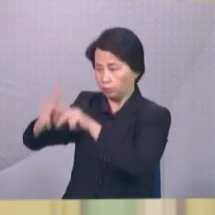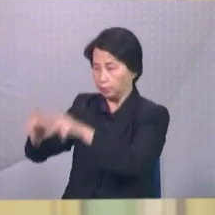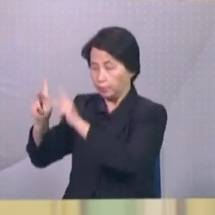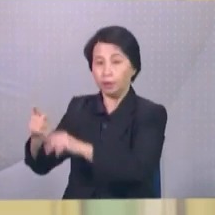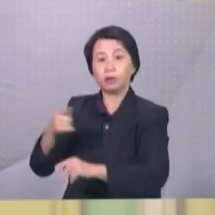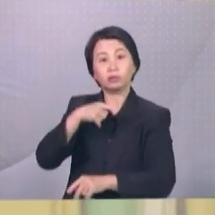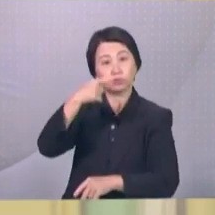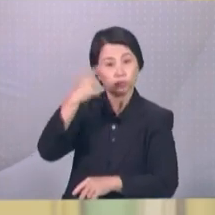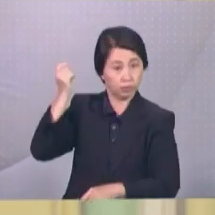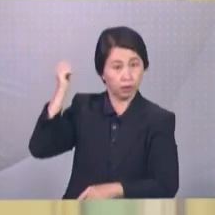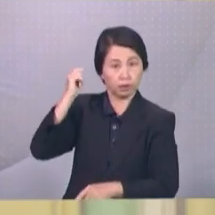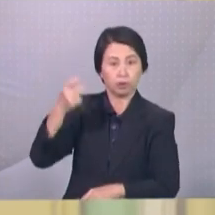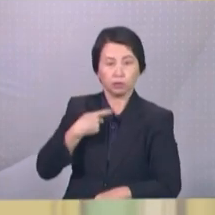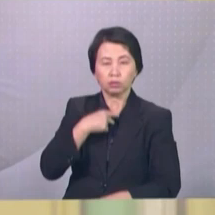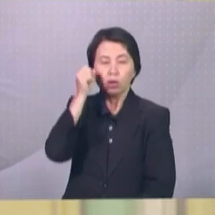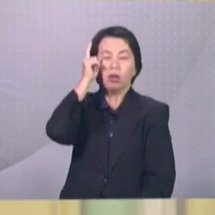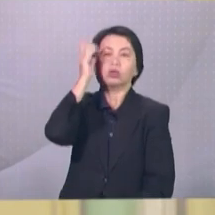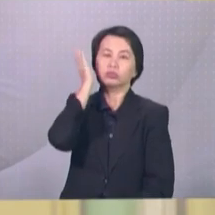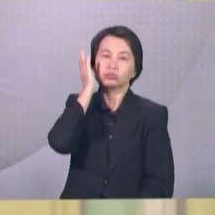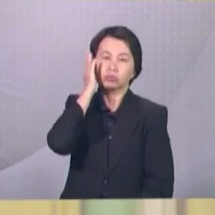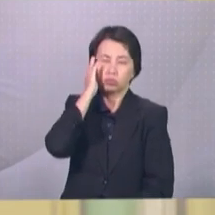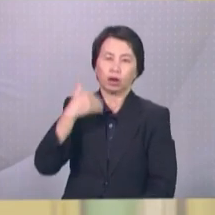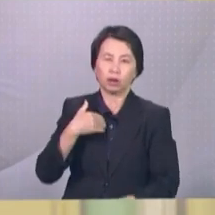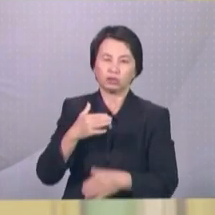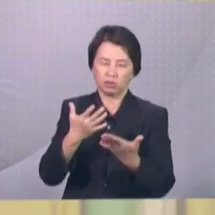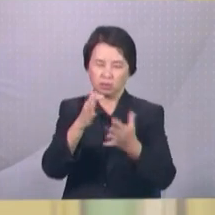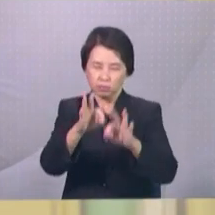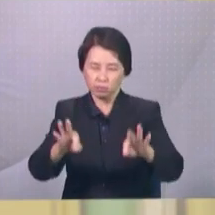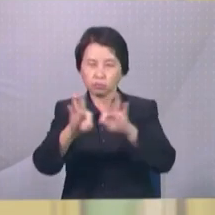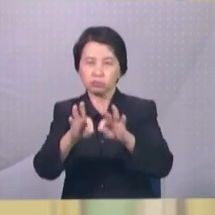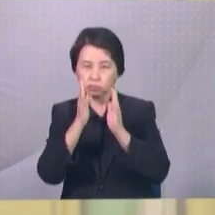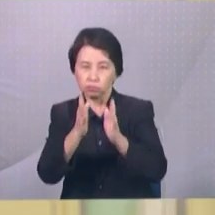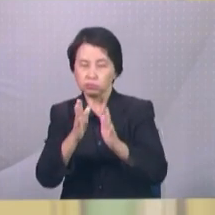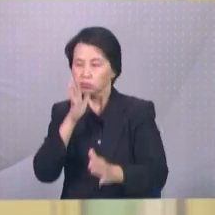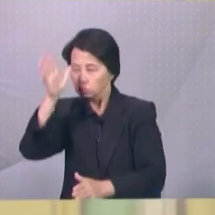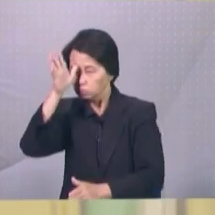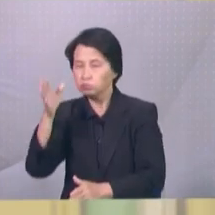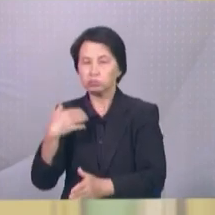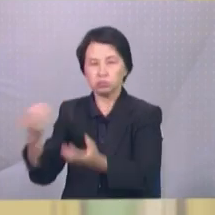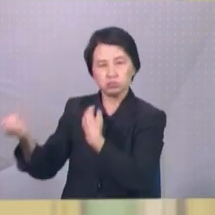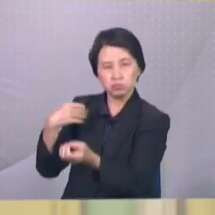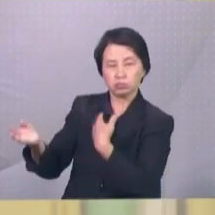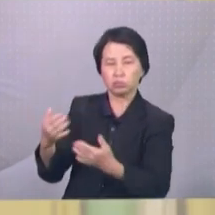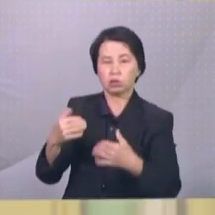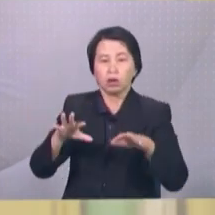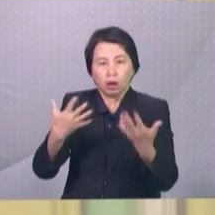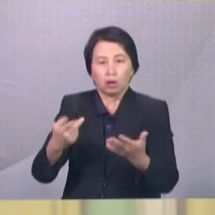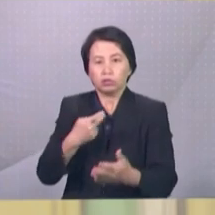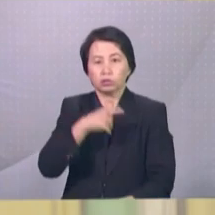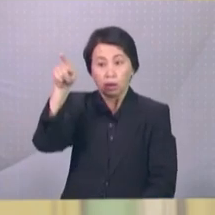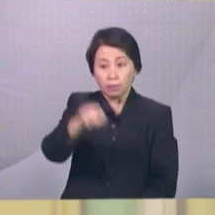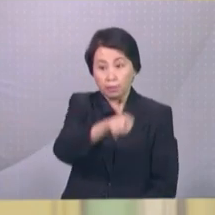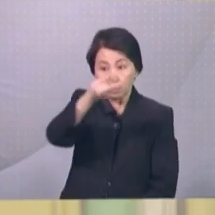sebutkan tadi, kita sedar bahawa antara perkara utama yang ditekankan oleh ibu bapa adalah bagaimana kalau kita